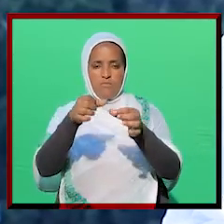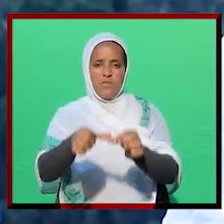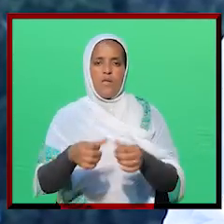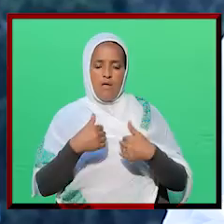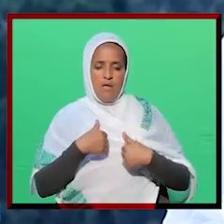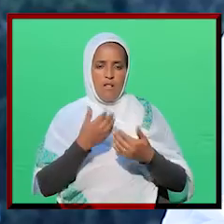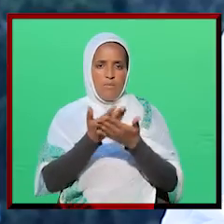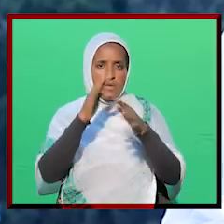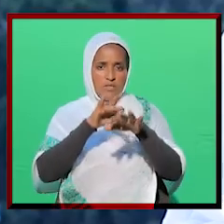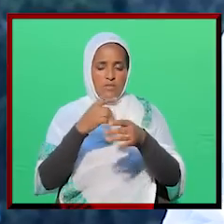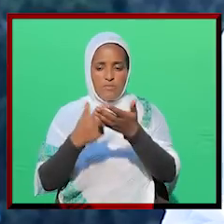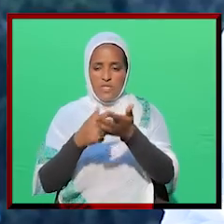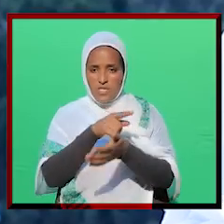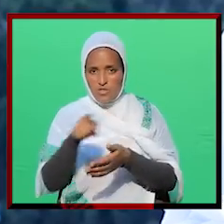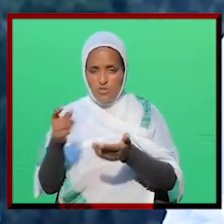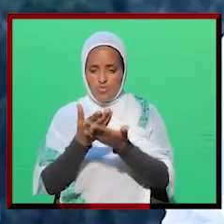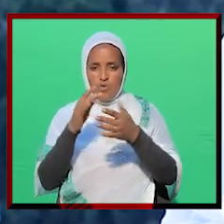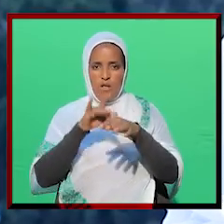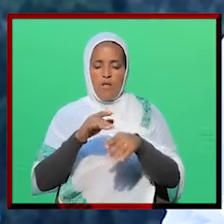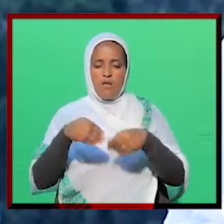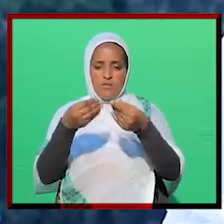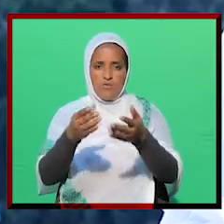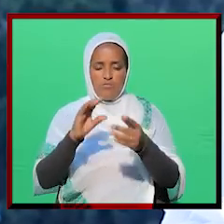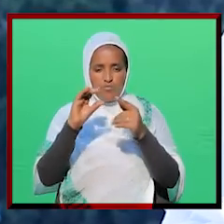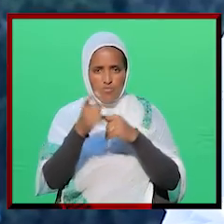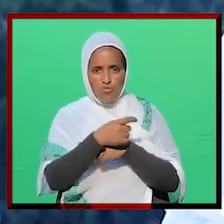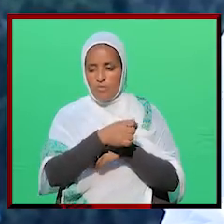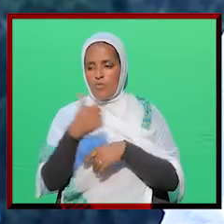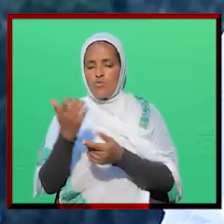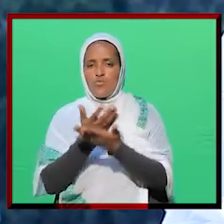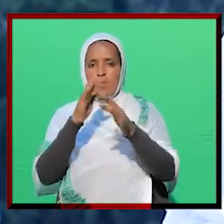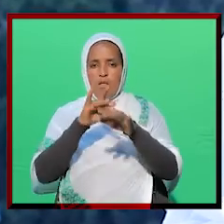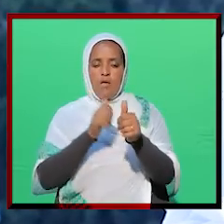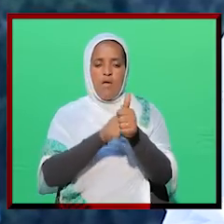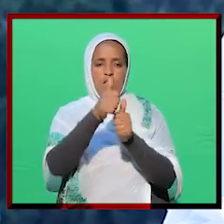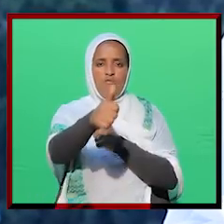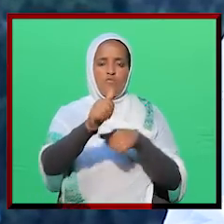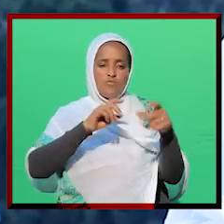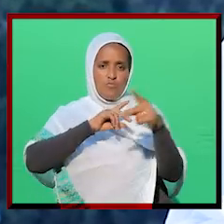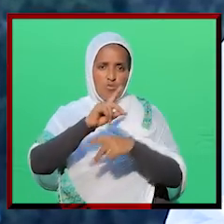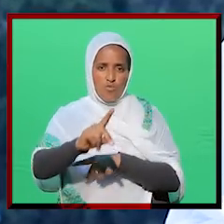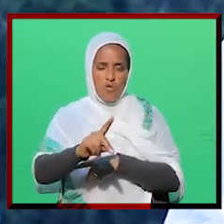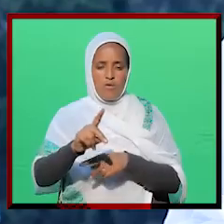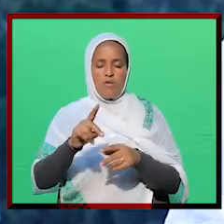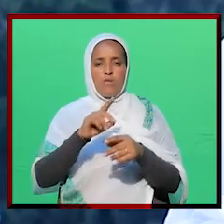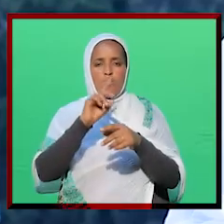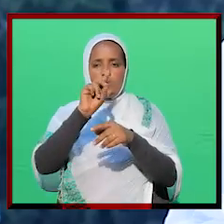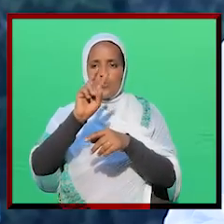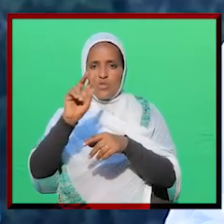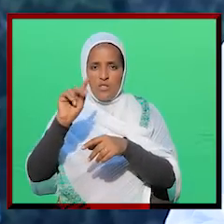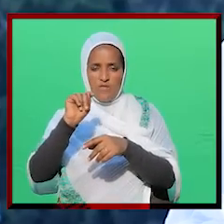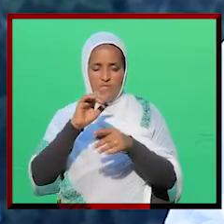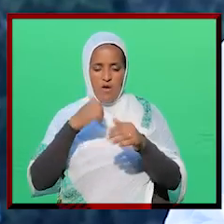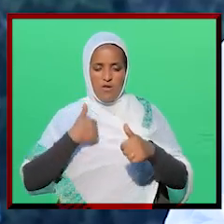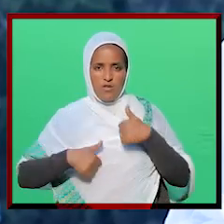እየተሰጠበት ቆይቷል። በነገራችን ላይ በእነዚህ ጉዳዮች ላይ የተሰጡትንም ሆነ በሌሎች ጉዳዮች ላይ ያለፏችሁን ዝግጅቶች